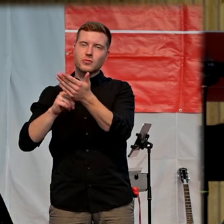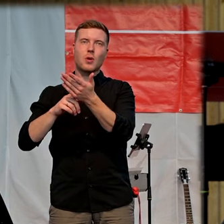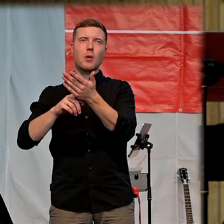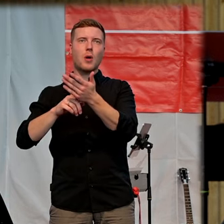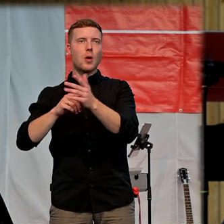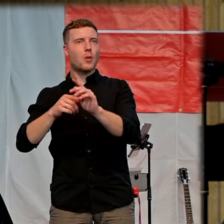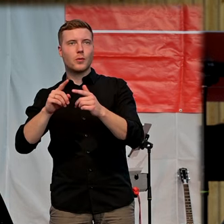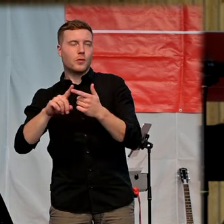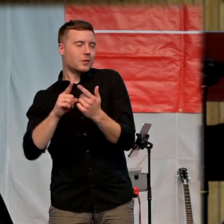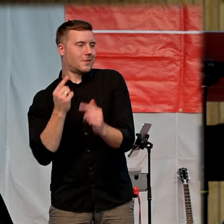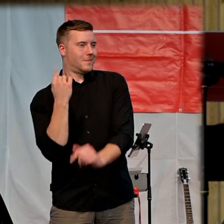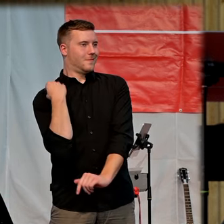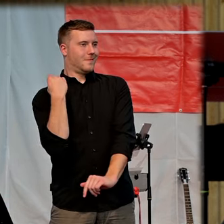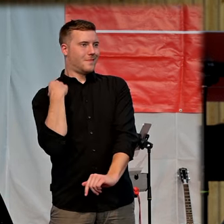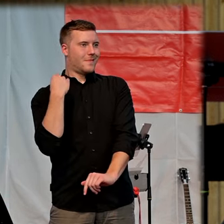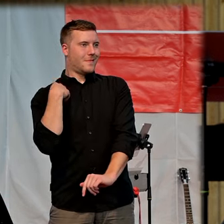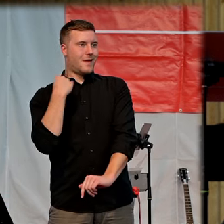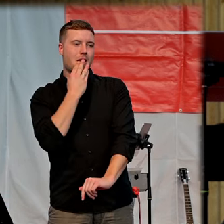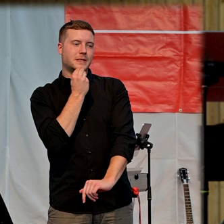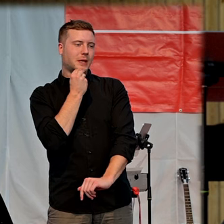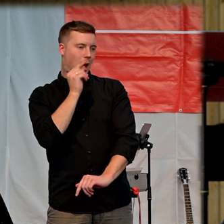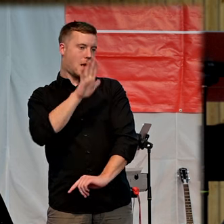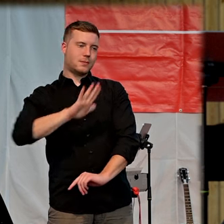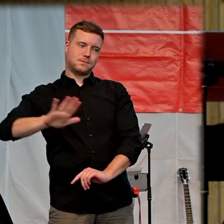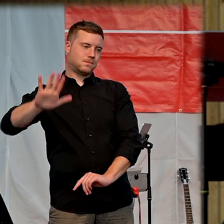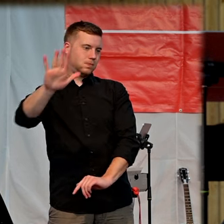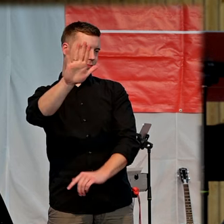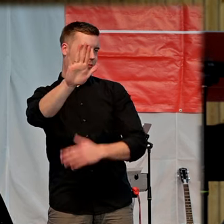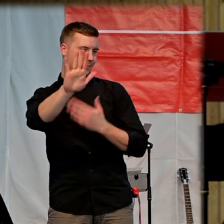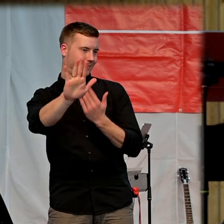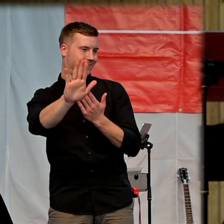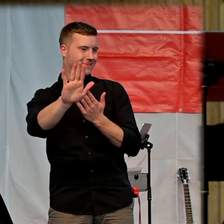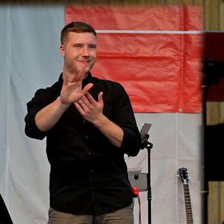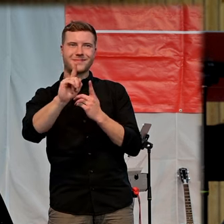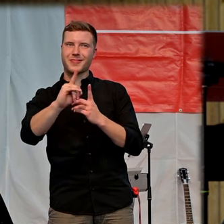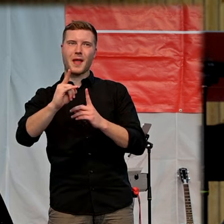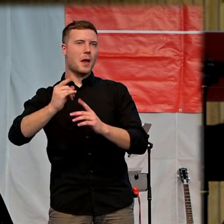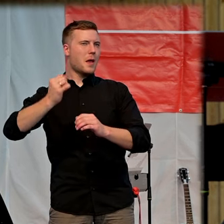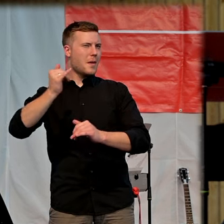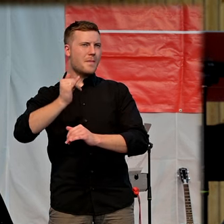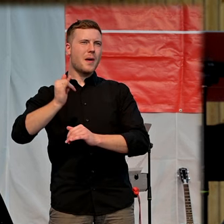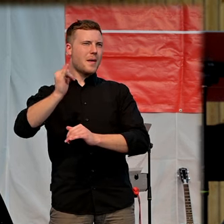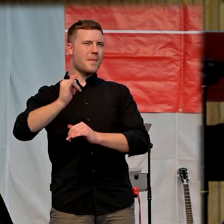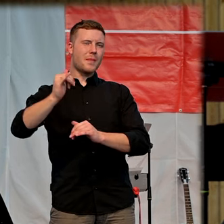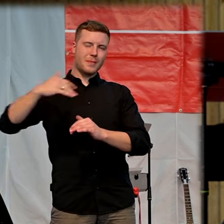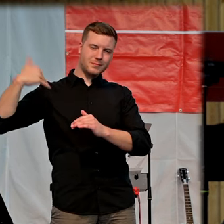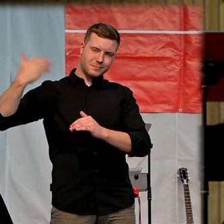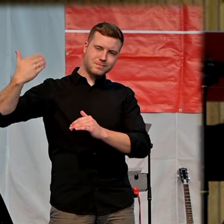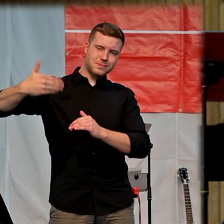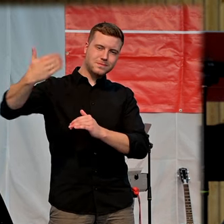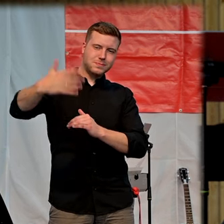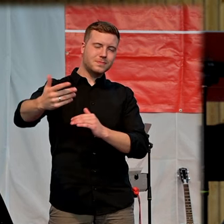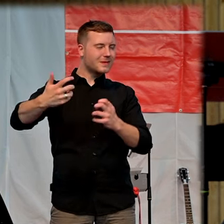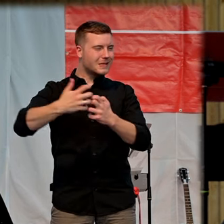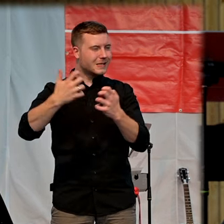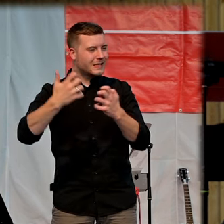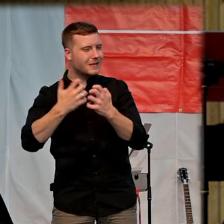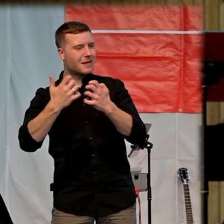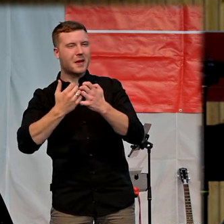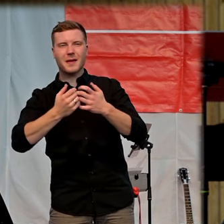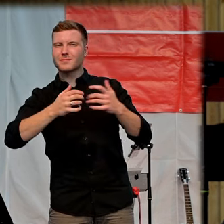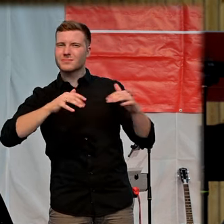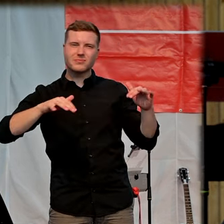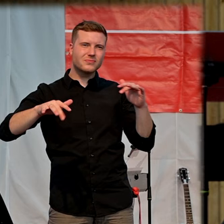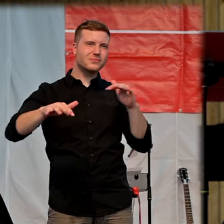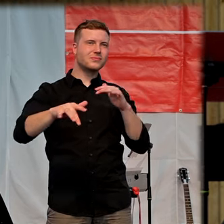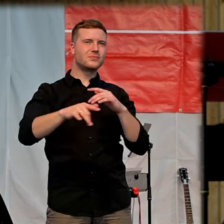Volk Israel das gehört, es gibt starke Erschütterungen unseres Glaubens, unseres Vertrauens. Wo wir sagen,